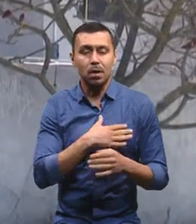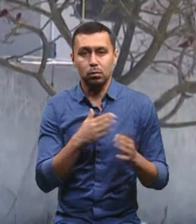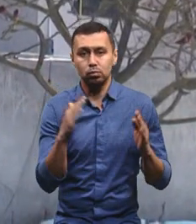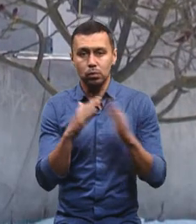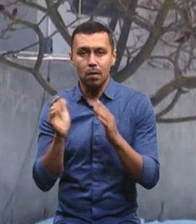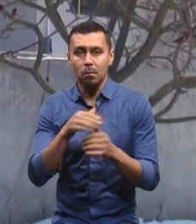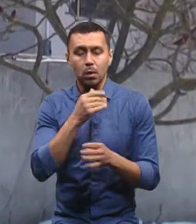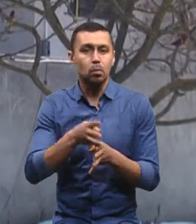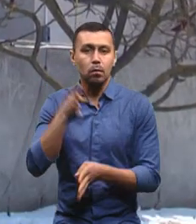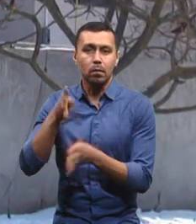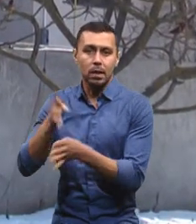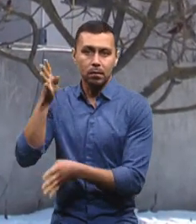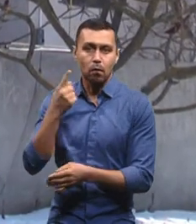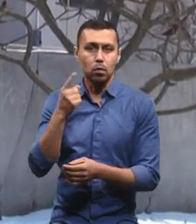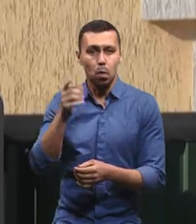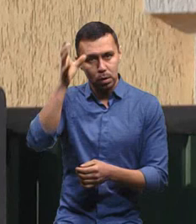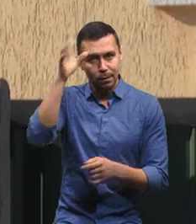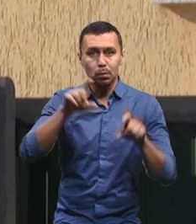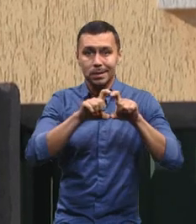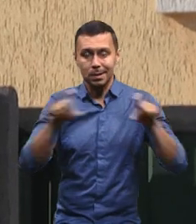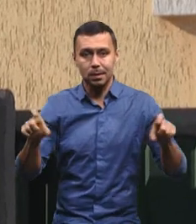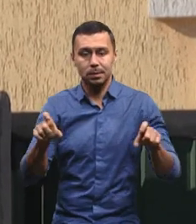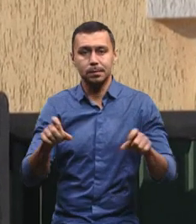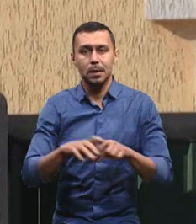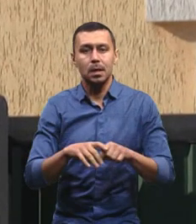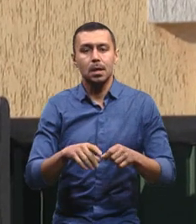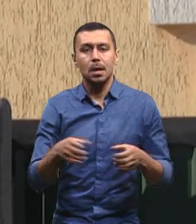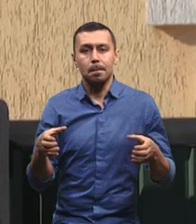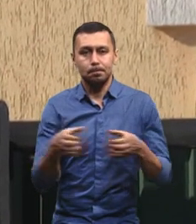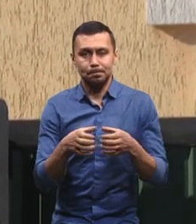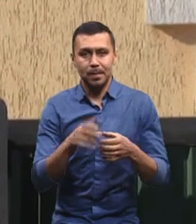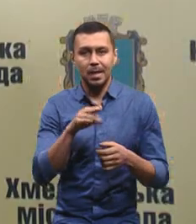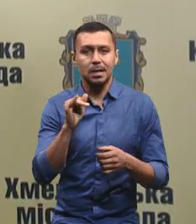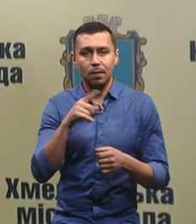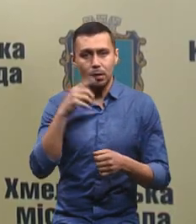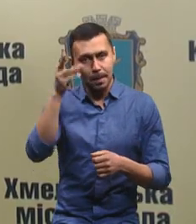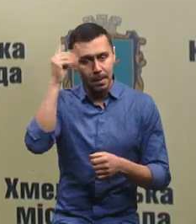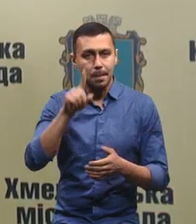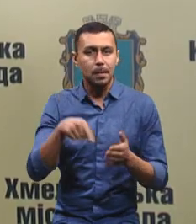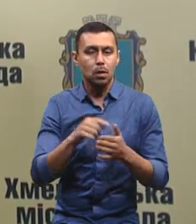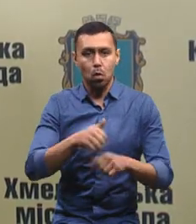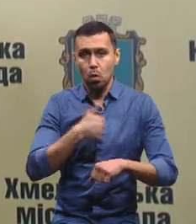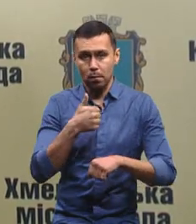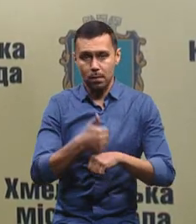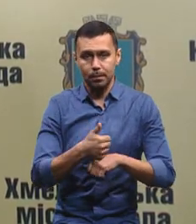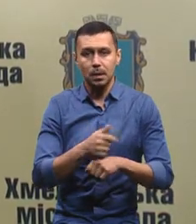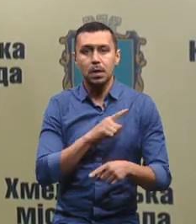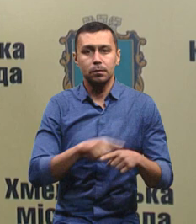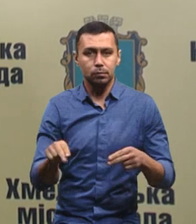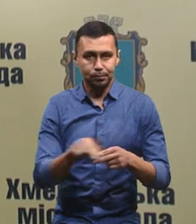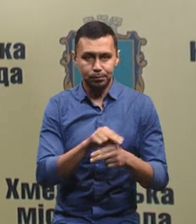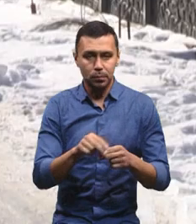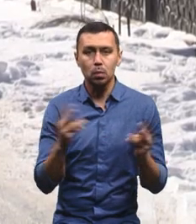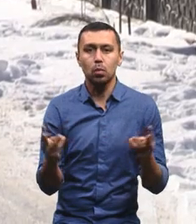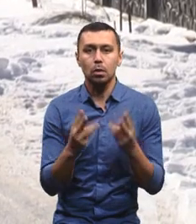багатоповерхівках та одному освітньому закладі загони ДСНС каже Хмельницький міський голова Олександр Симчишин швидко ліквідували